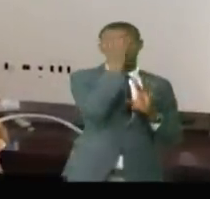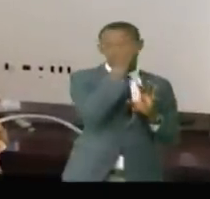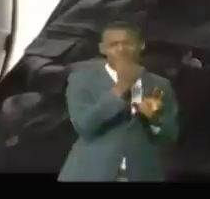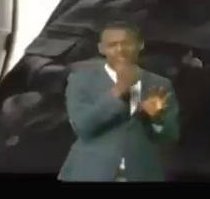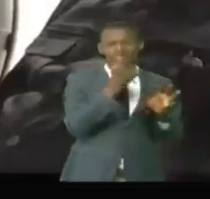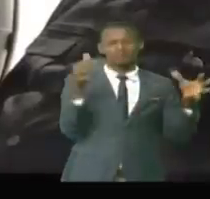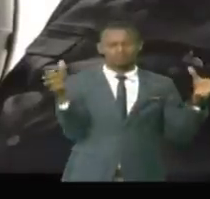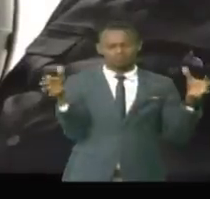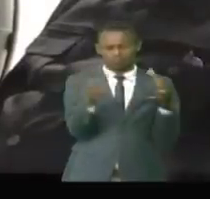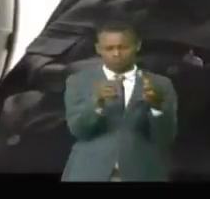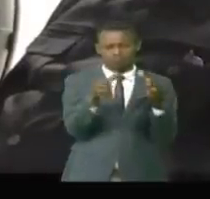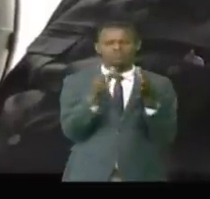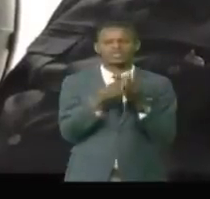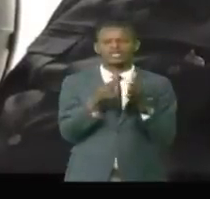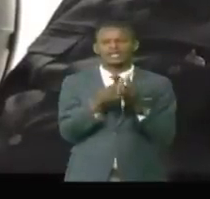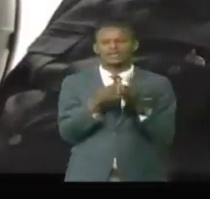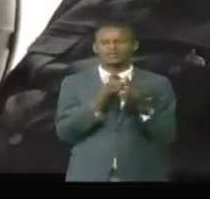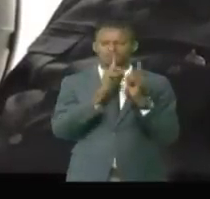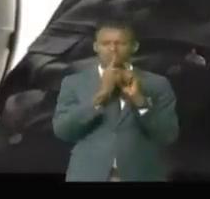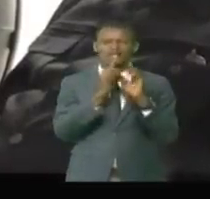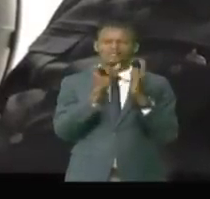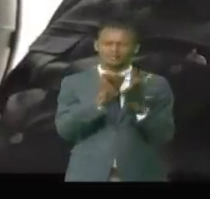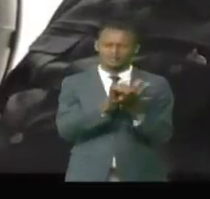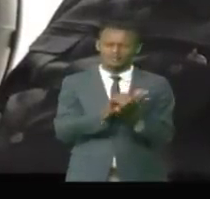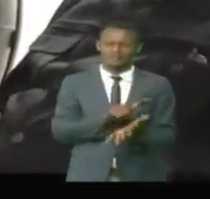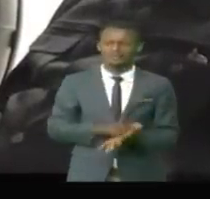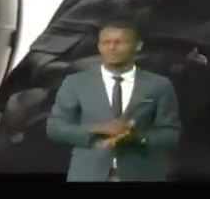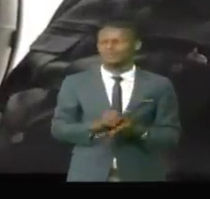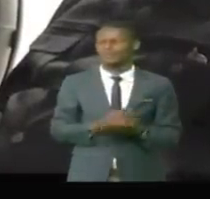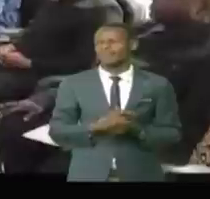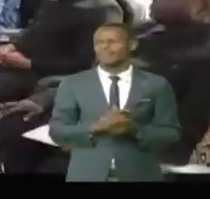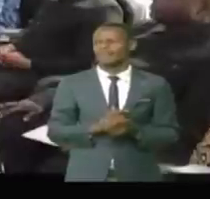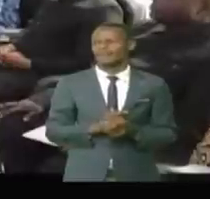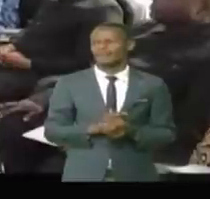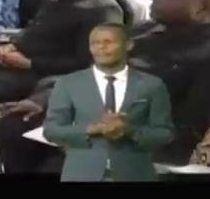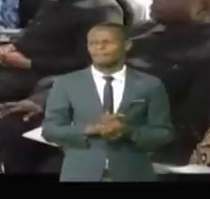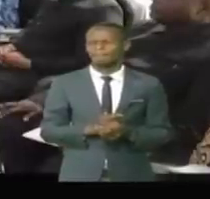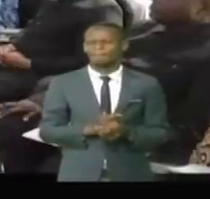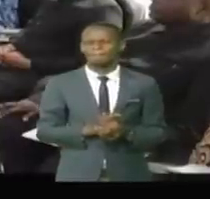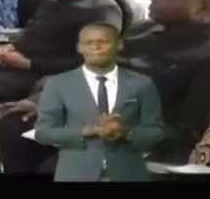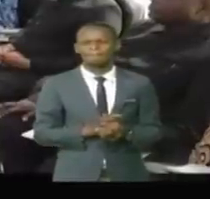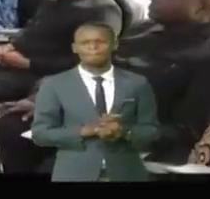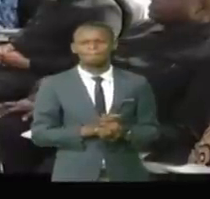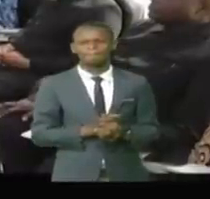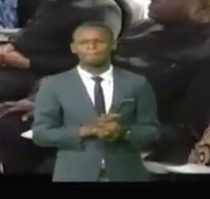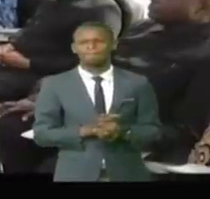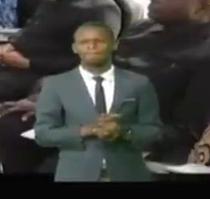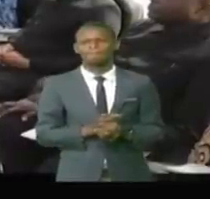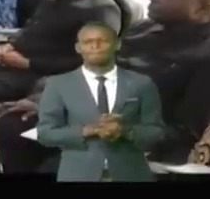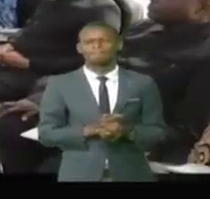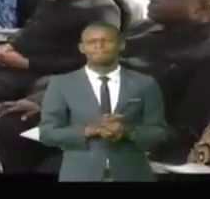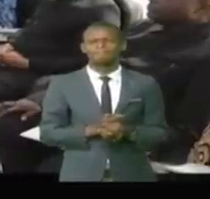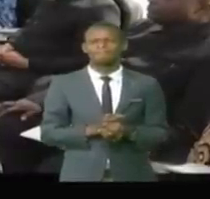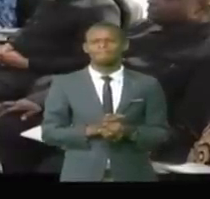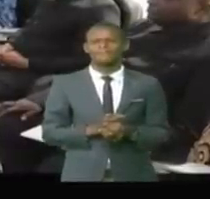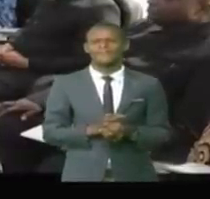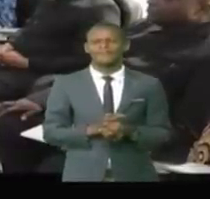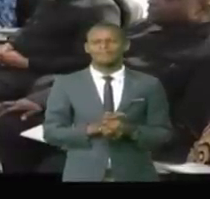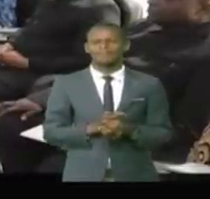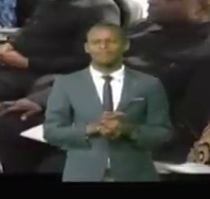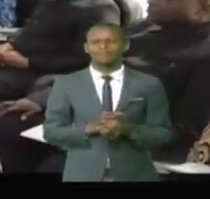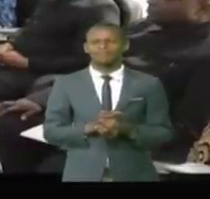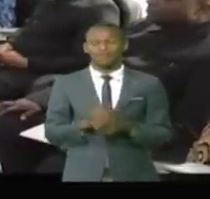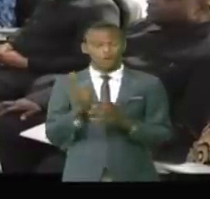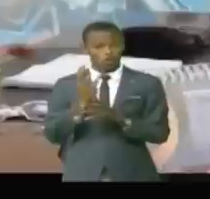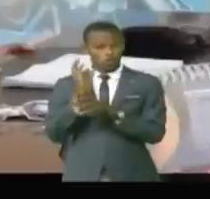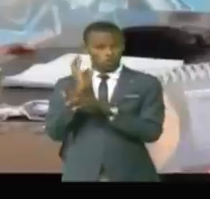domaines. Il s'agit du vice-ministre de la Justice, Tade Mabulave, et la coordonnatrice de service spécialisé du chef de l'État en charge